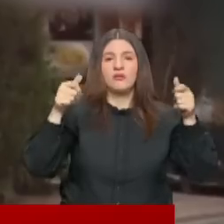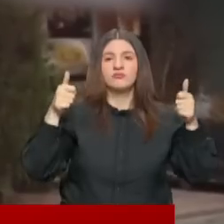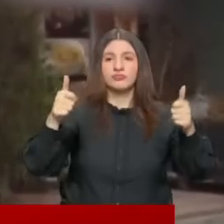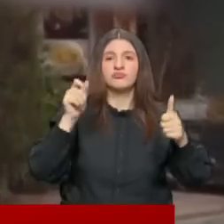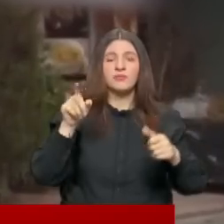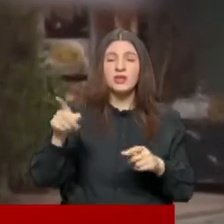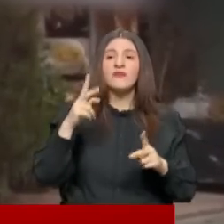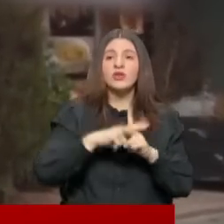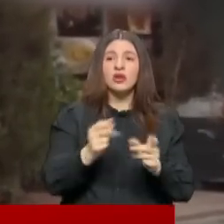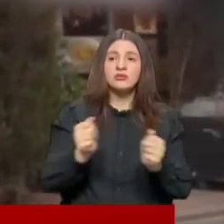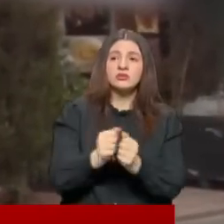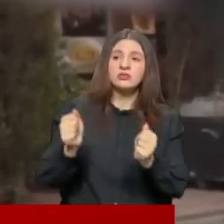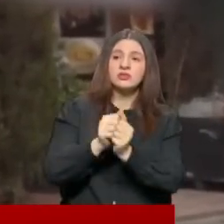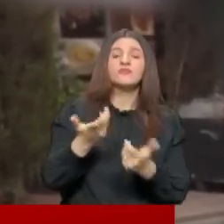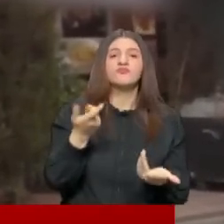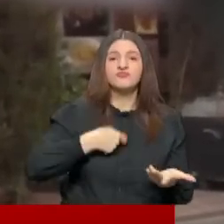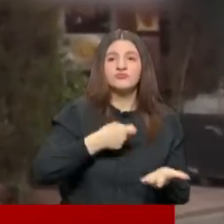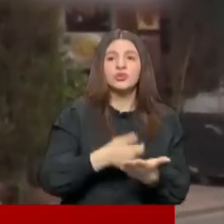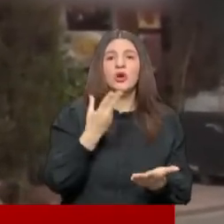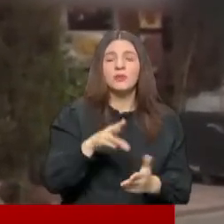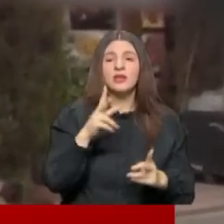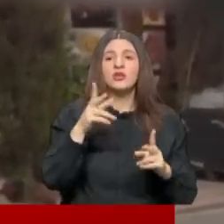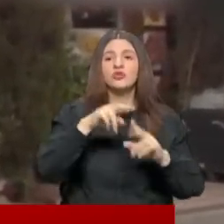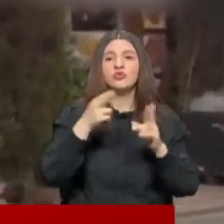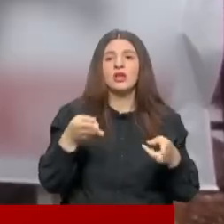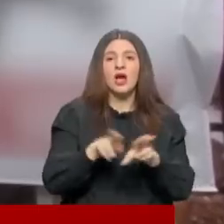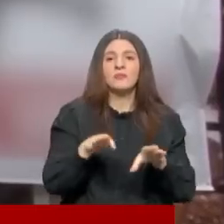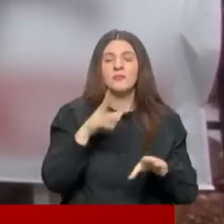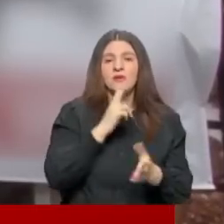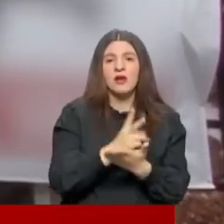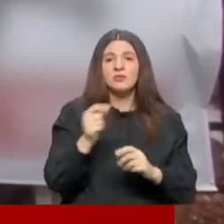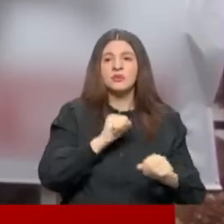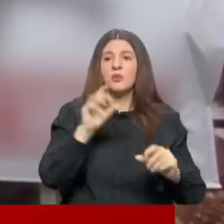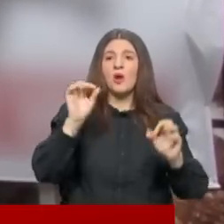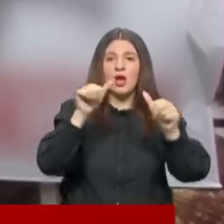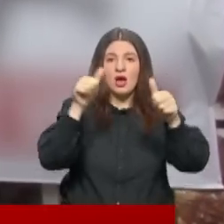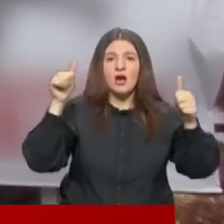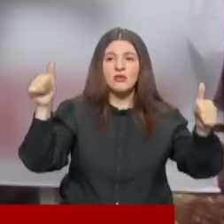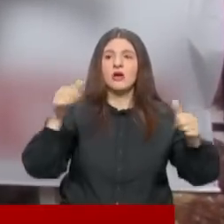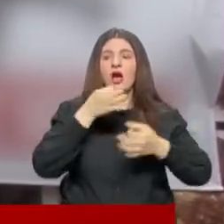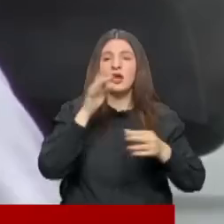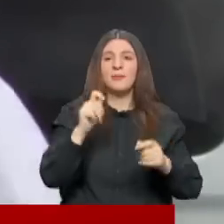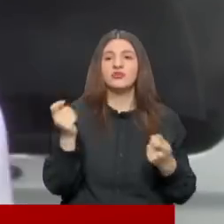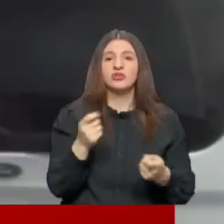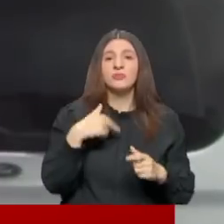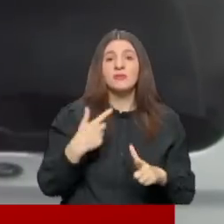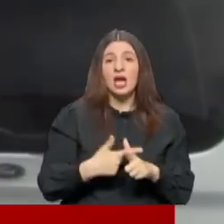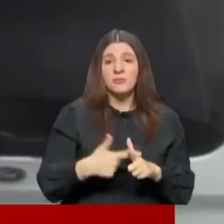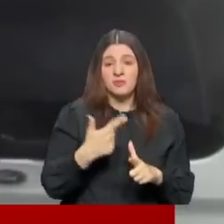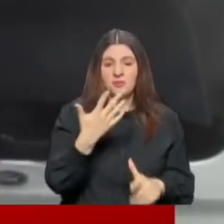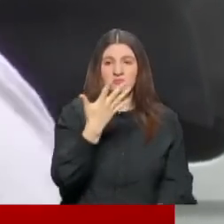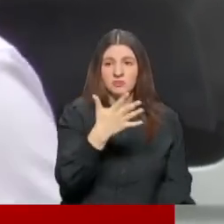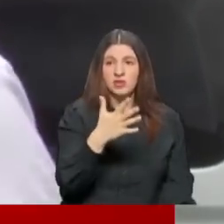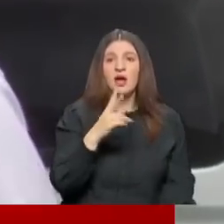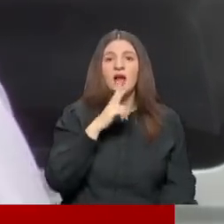esnaf. Faturası katlandı ödeyemedi. Dükkanını kapatma kararı aldı. Tepkisini de bu pankartla duyurmaya çalıştı. Kiramız 5 bin lira,